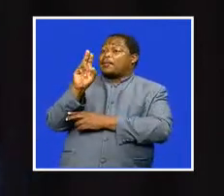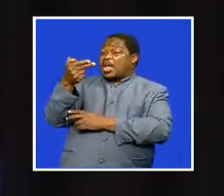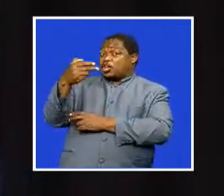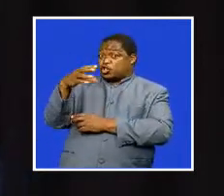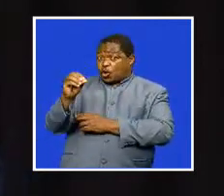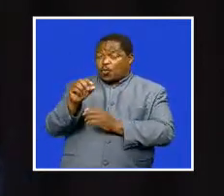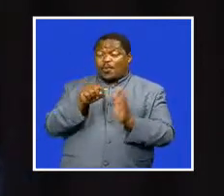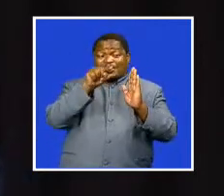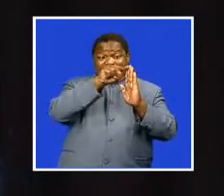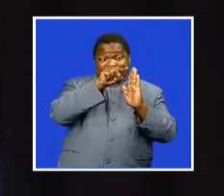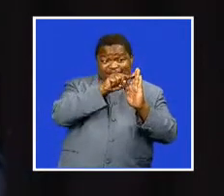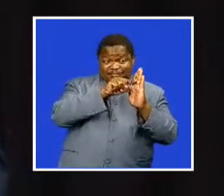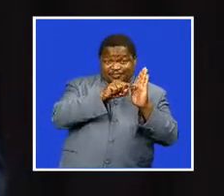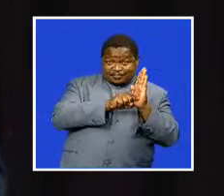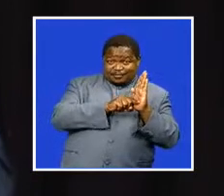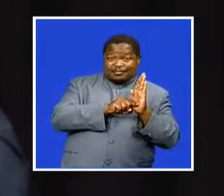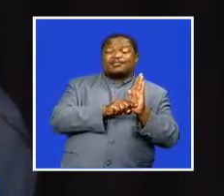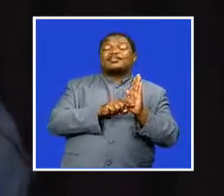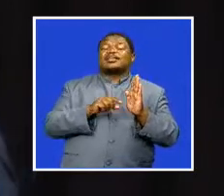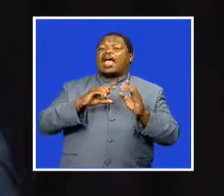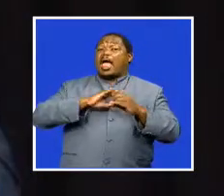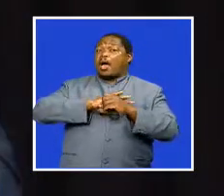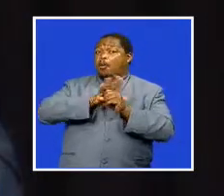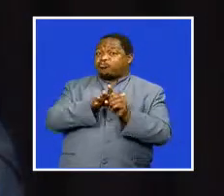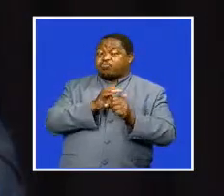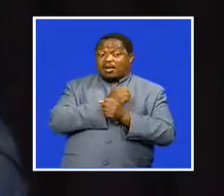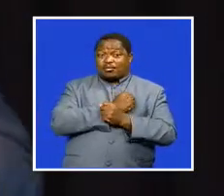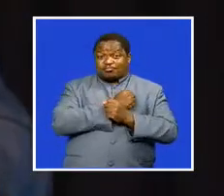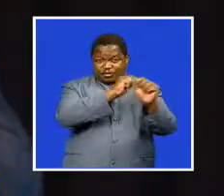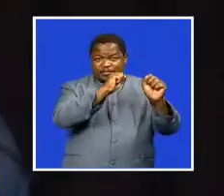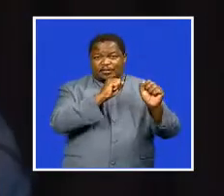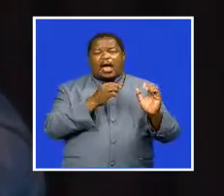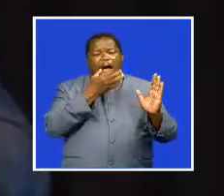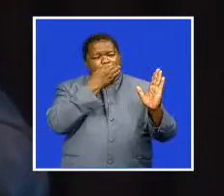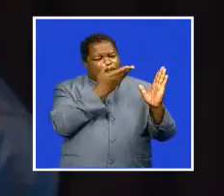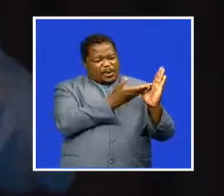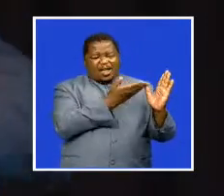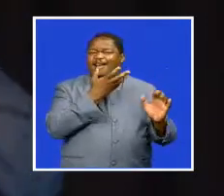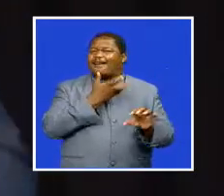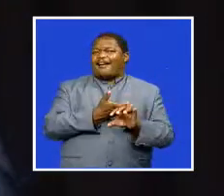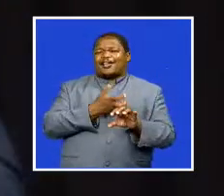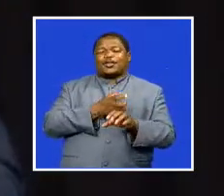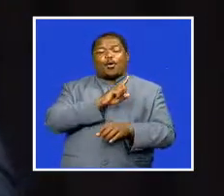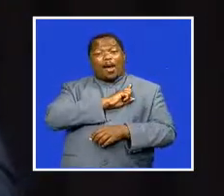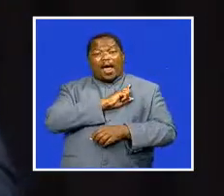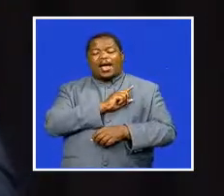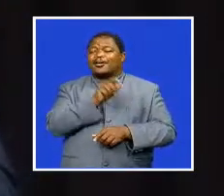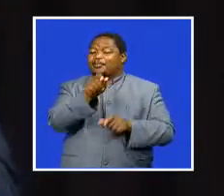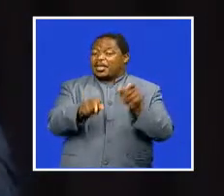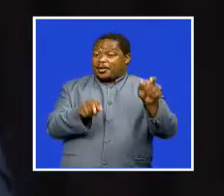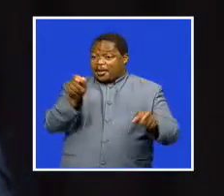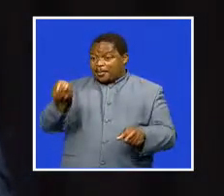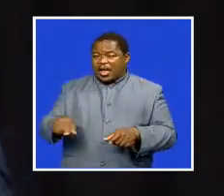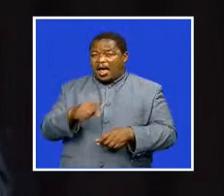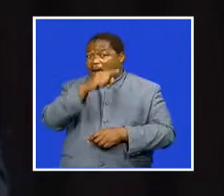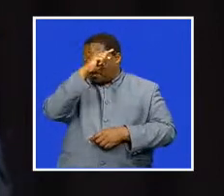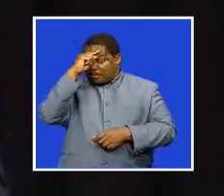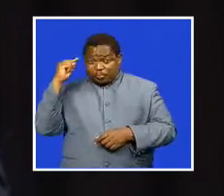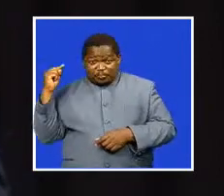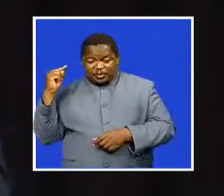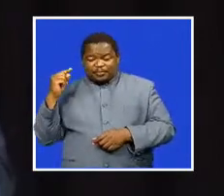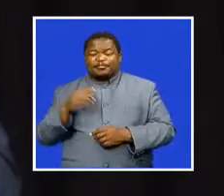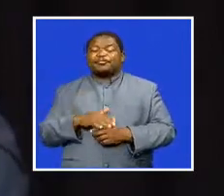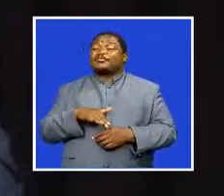uyilandzele. Kungako ke sehlulelo lohlelo ukuthi asale sikwemukela simaswati ukuthi vele